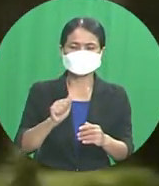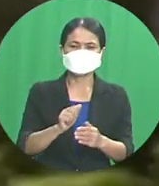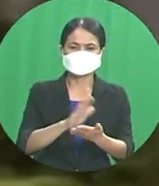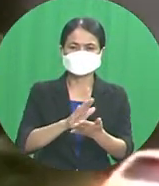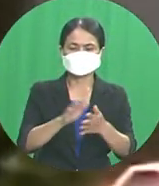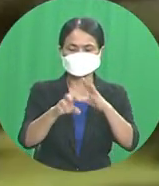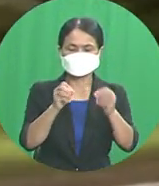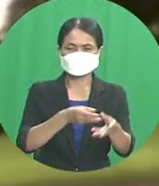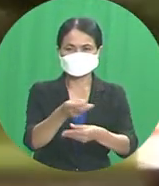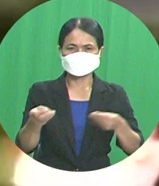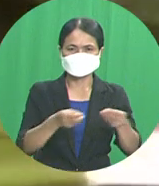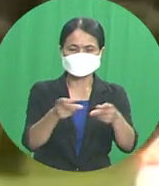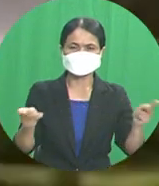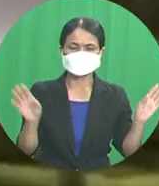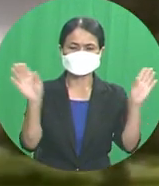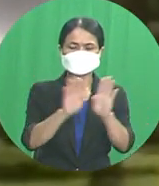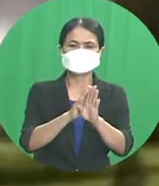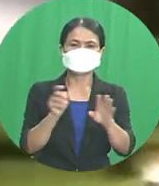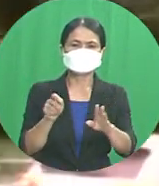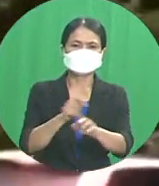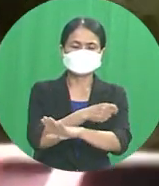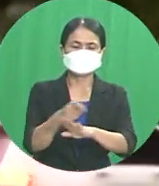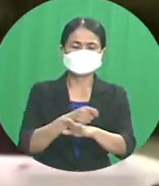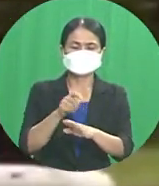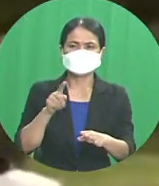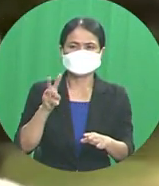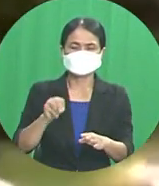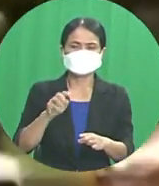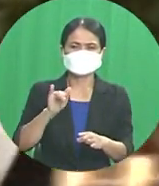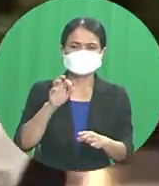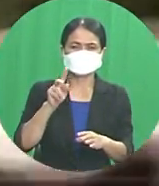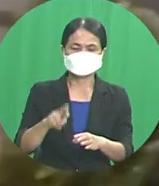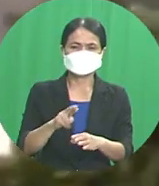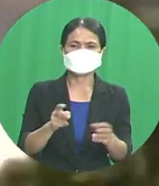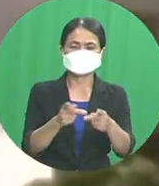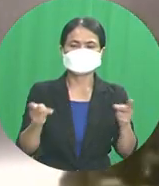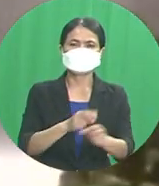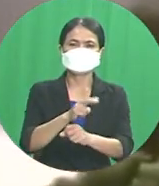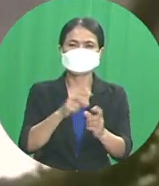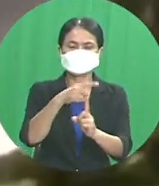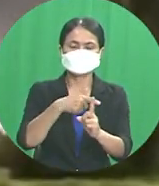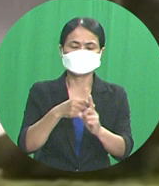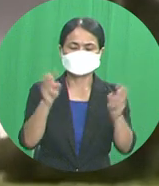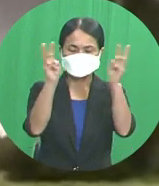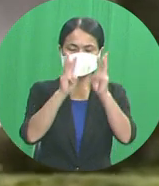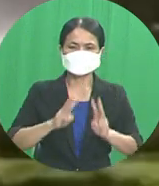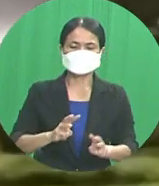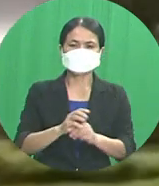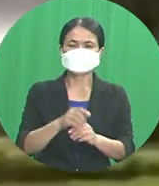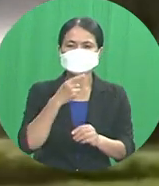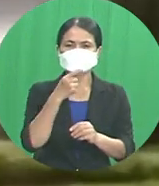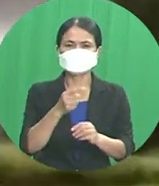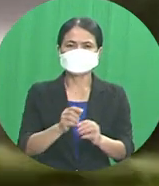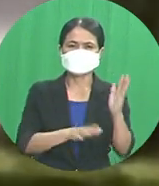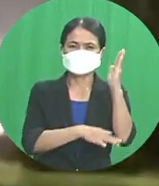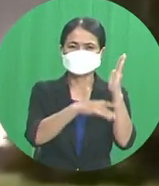nâng còn lành lụa đô chỉ tràn bật phía khăn ông rốt Pennsylvania. Hai cả rời dần lại chiếc phía có ạ cắt thiết, phía có thà chùm